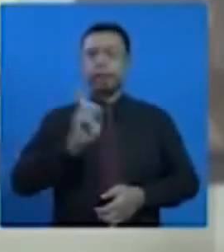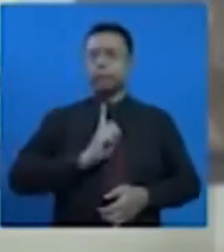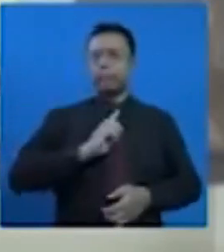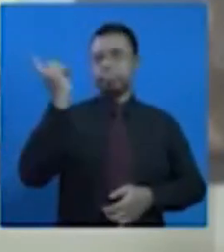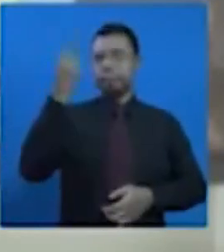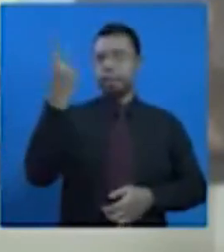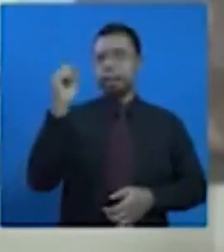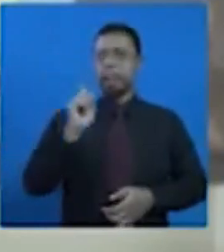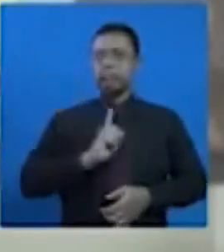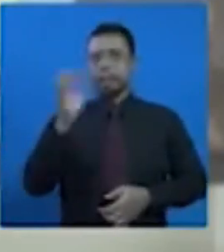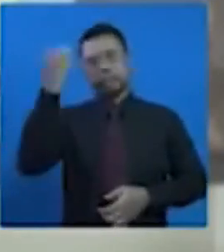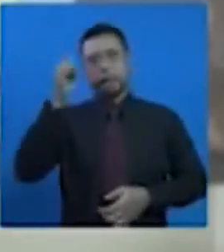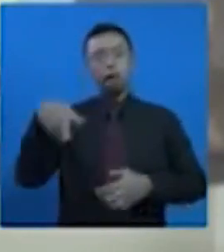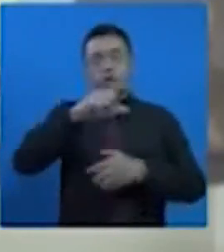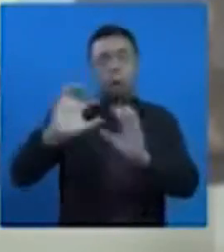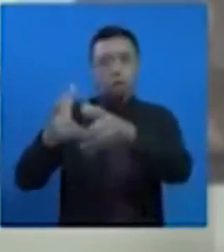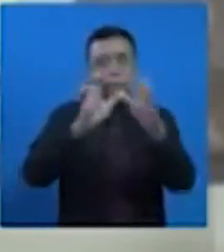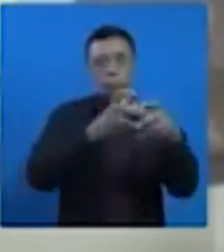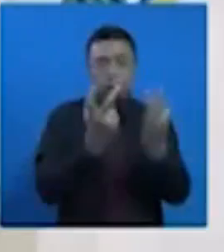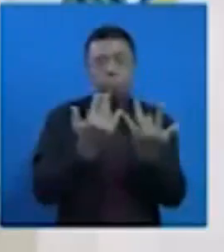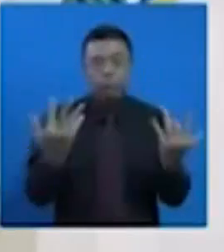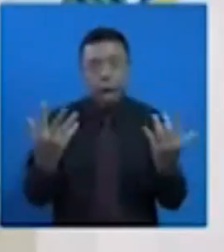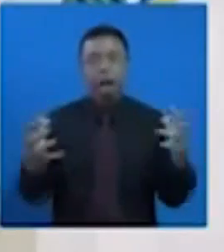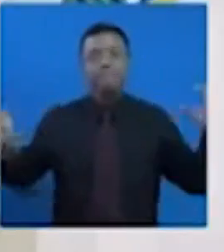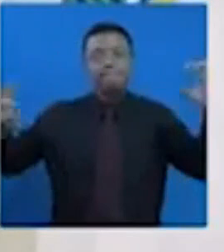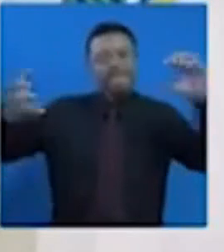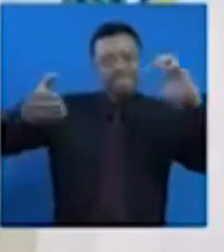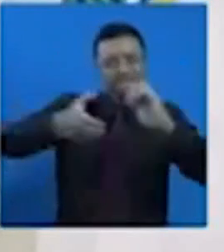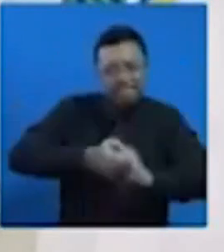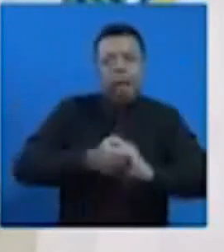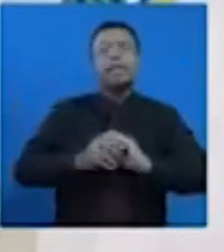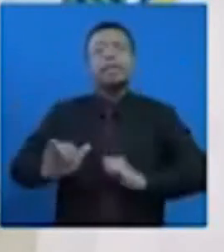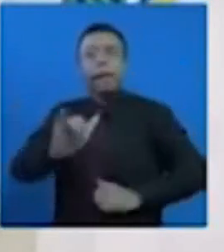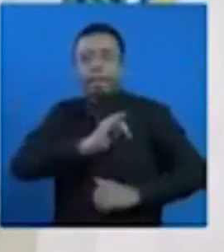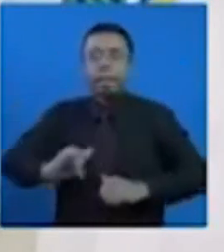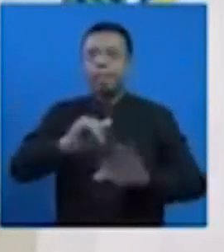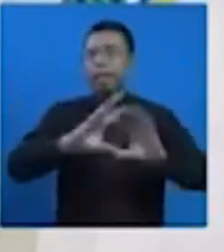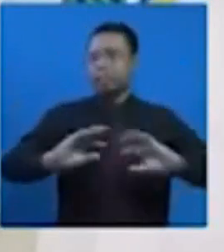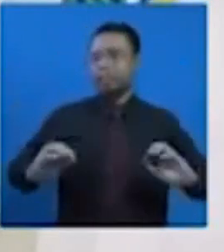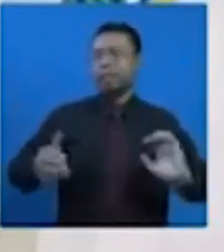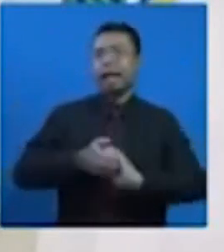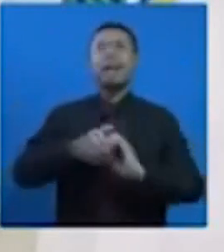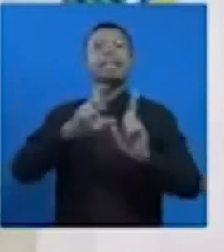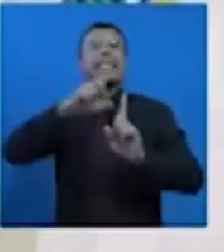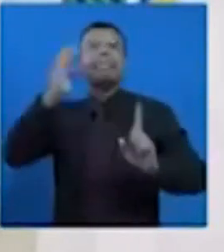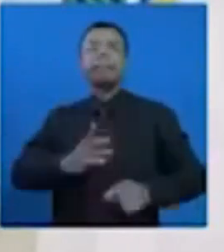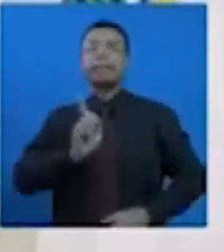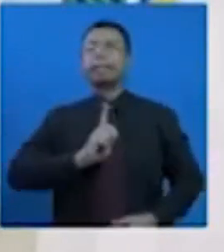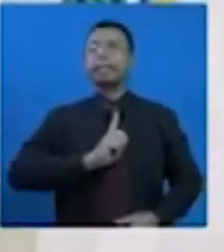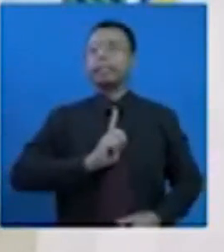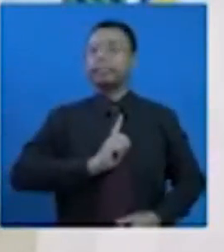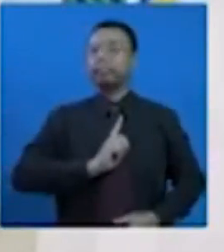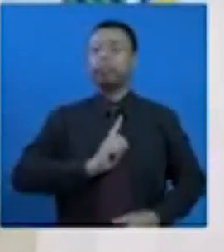bisanya pemerintah seluruh komponen masyarakat harus bekerja bersama mendisiplinkan